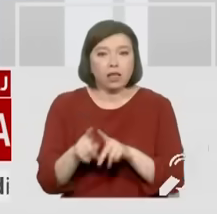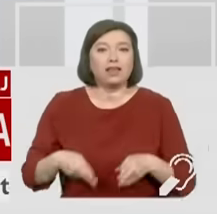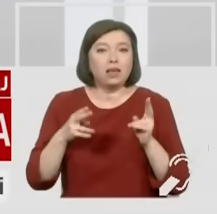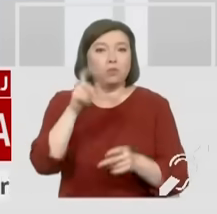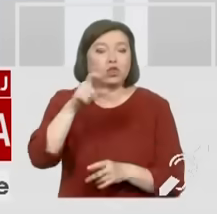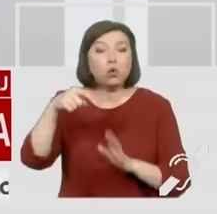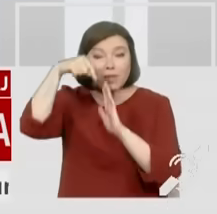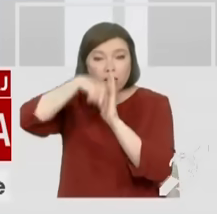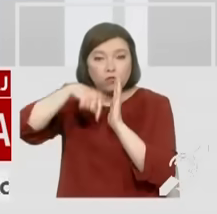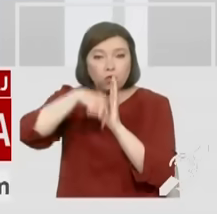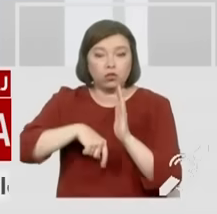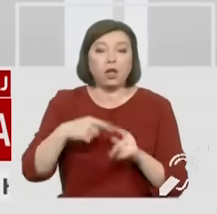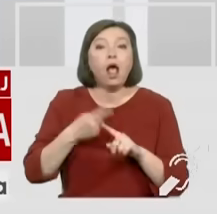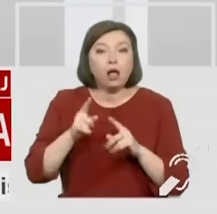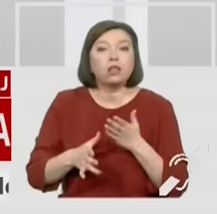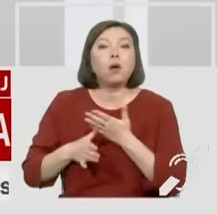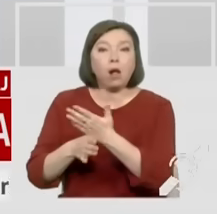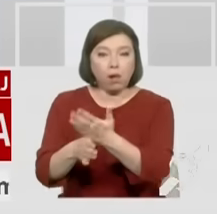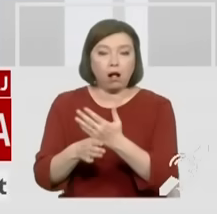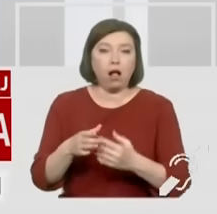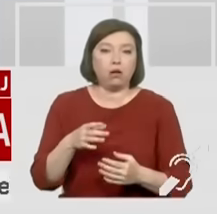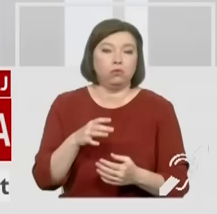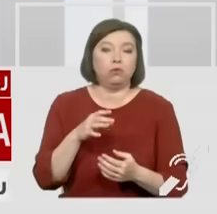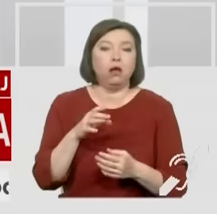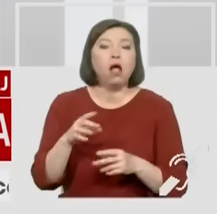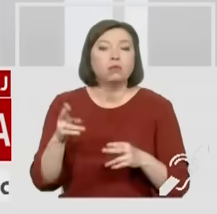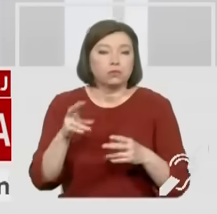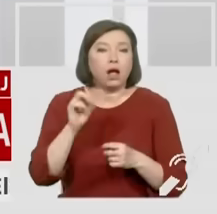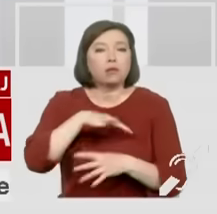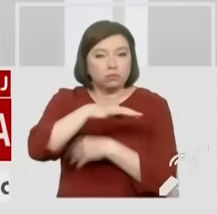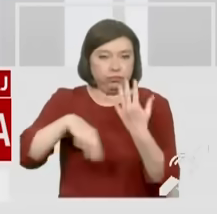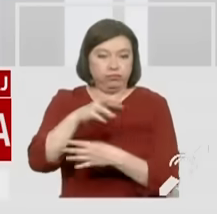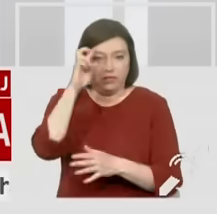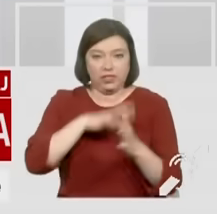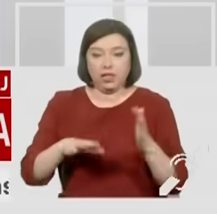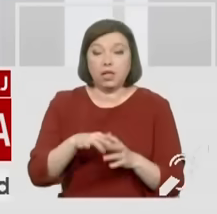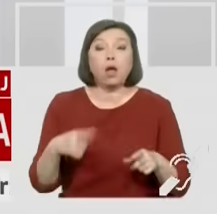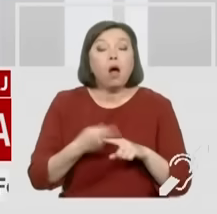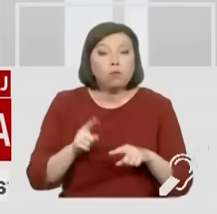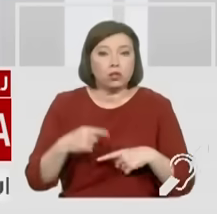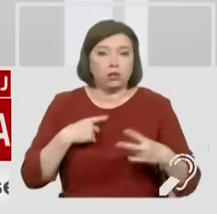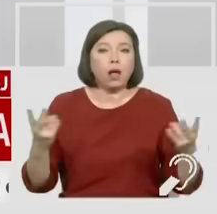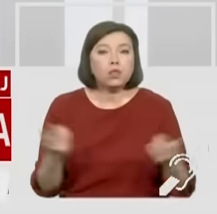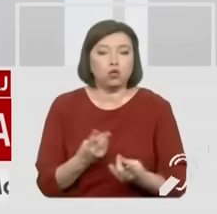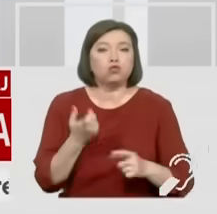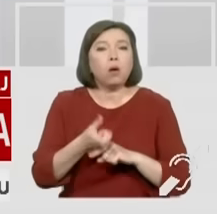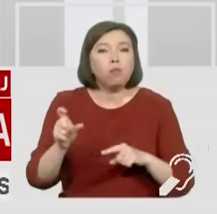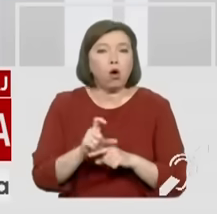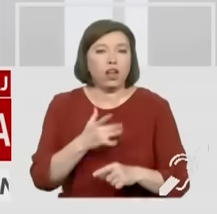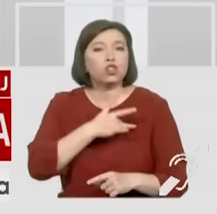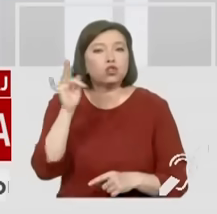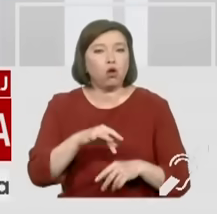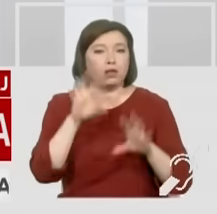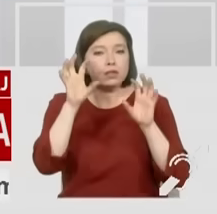din interior contribuie la amenințările hibride la adresa statului Republica Moldova. Tocmai de aceea avem nevoie de instrumente mai eficiente de